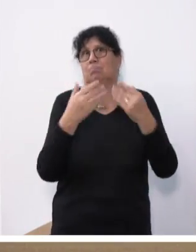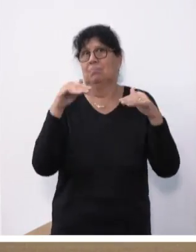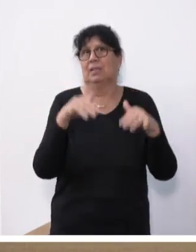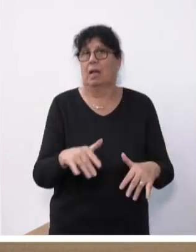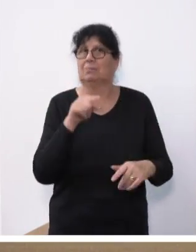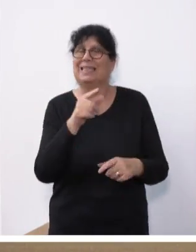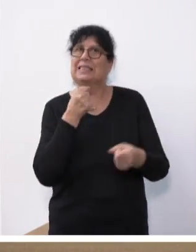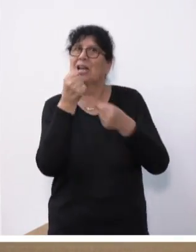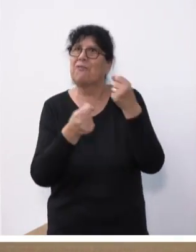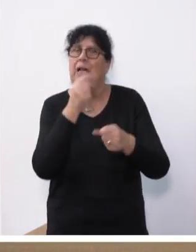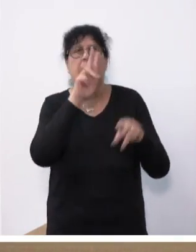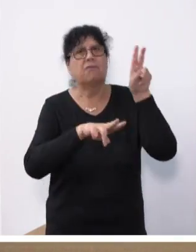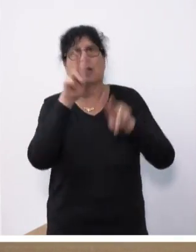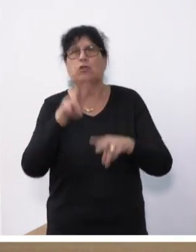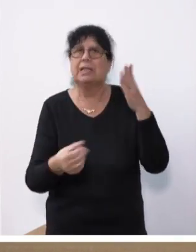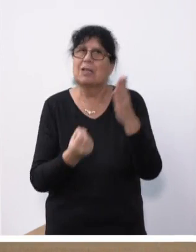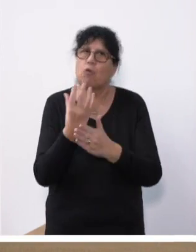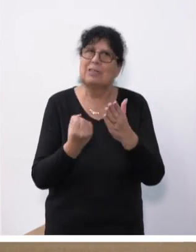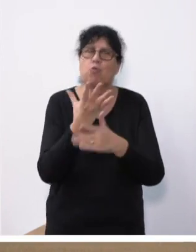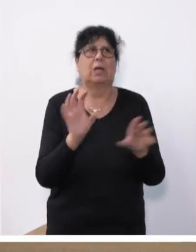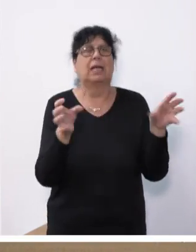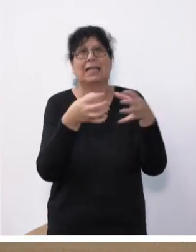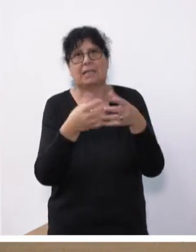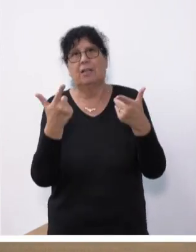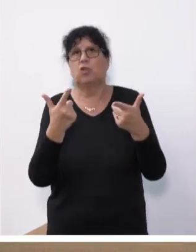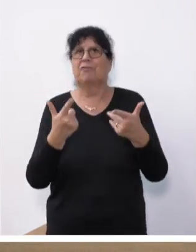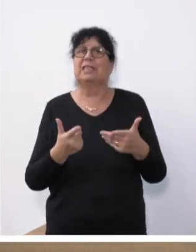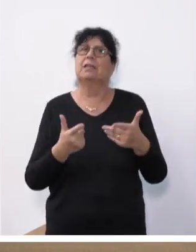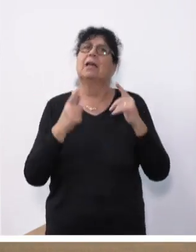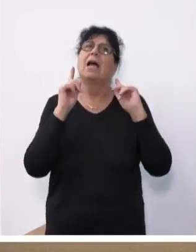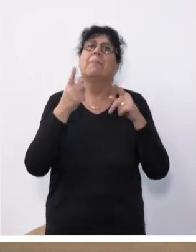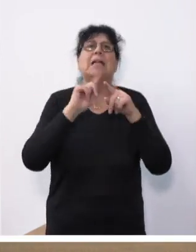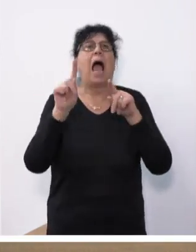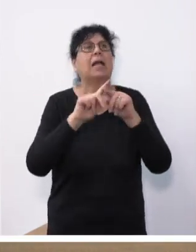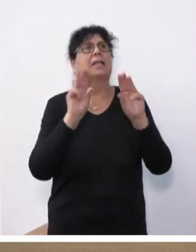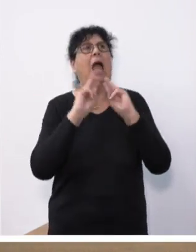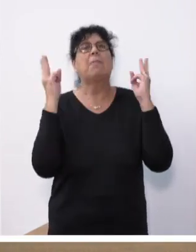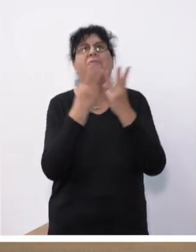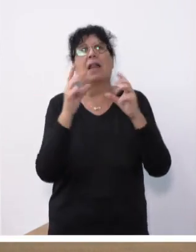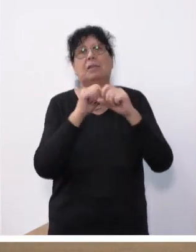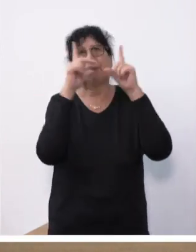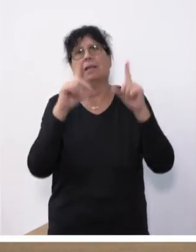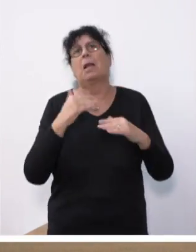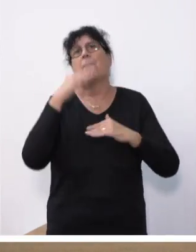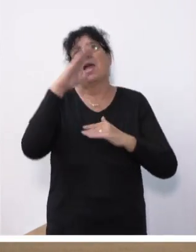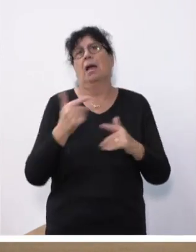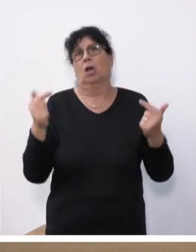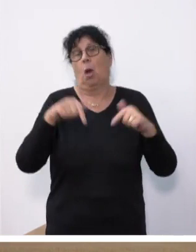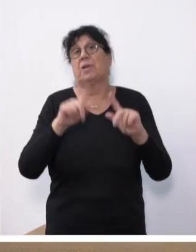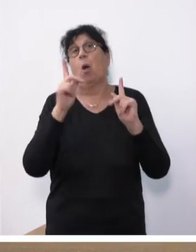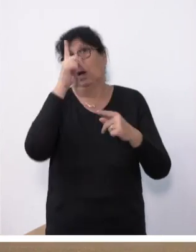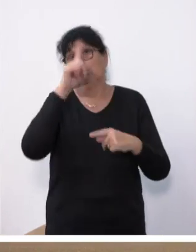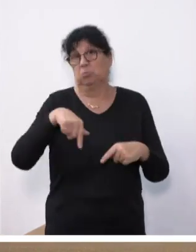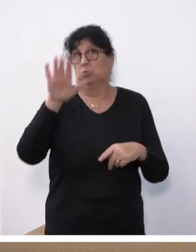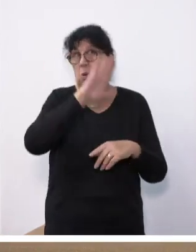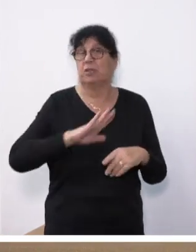diese Gewalt in verschiedenen Kulturen und Gesellschaften mit eher archaischem Weltbild vermehrt auftritt. Auch und gerade hier bei uns in